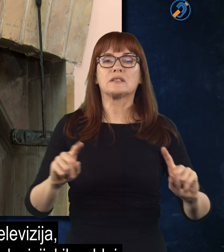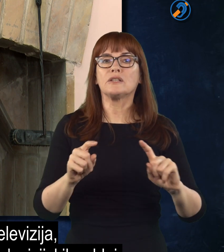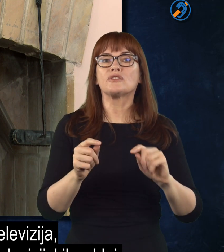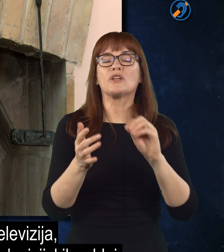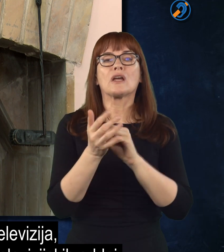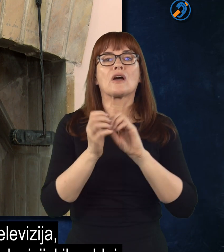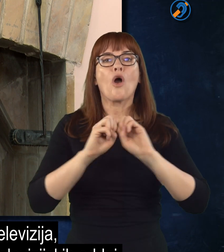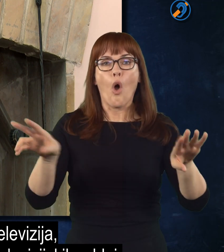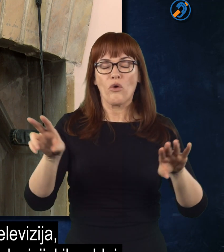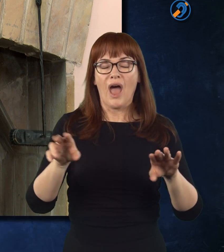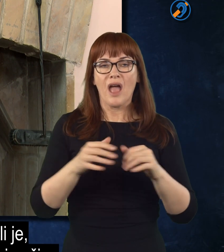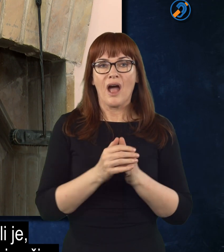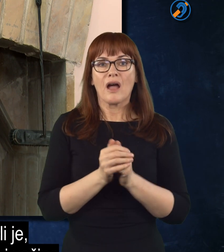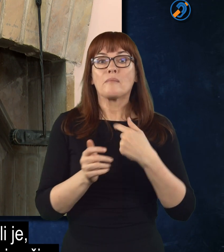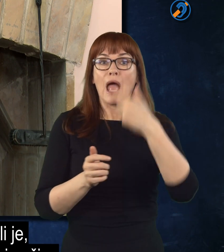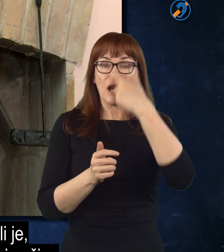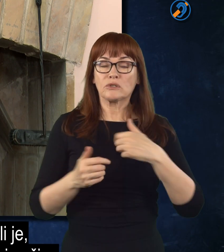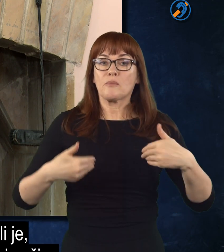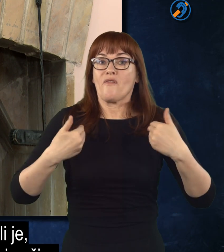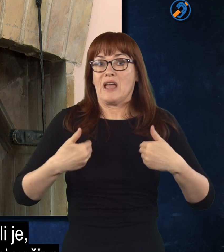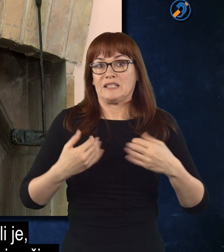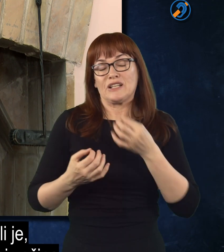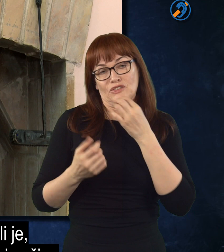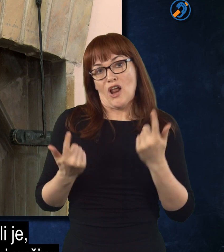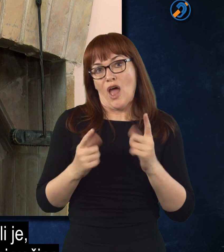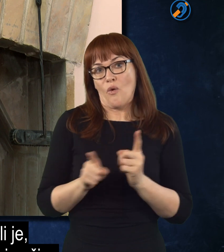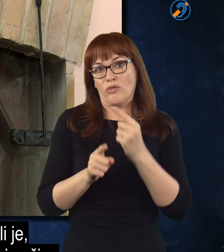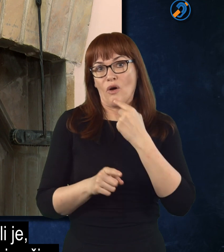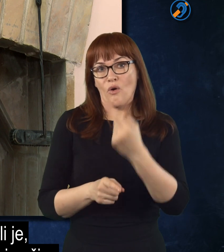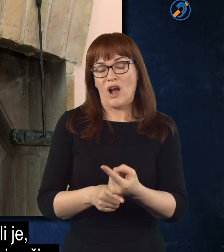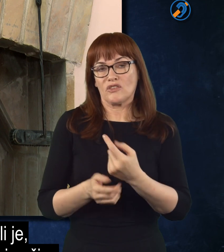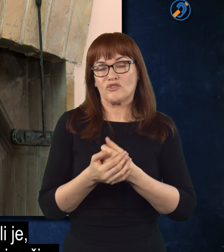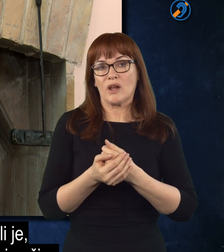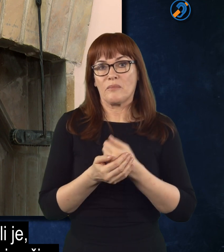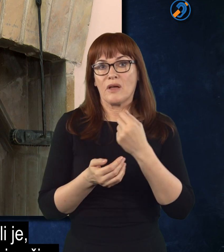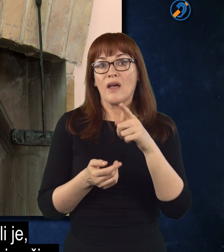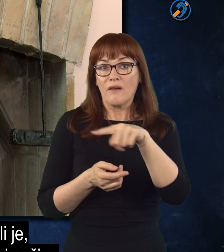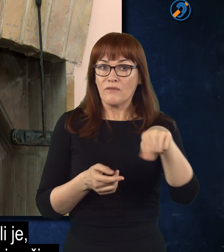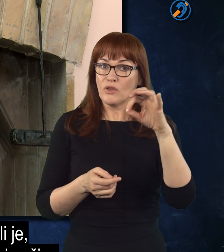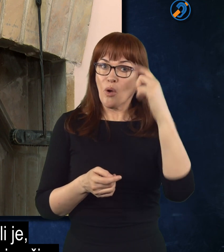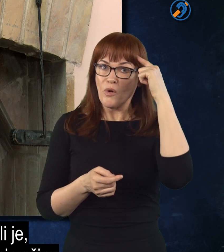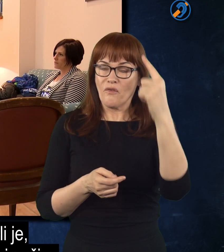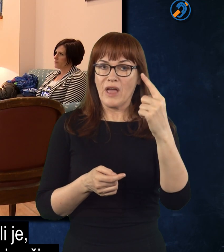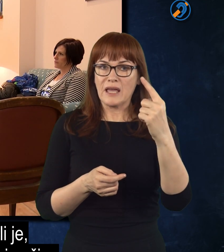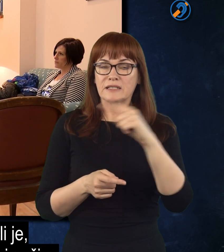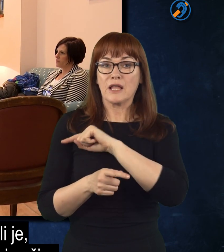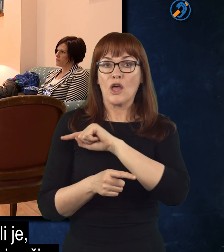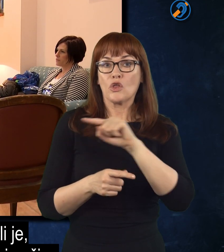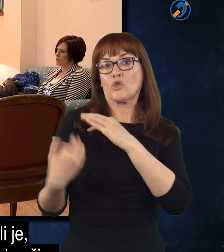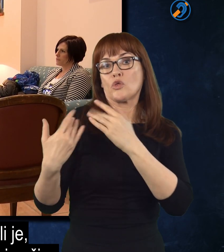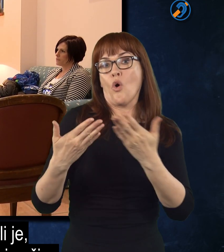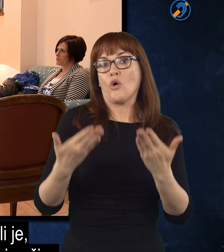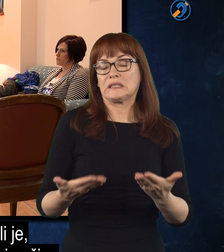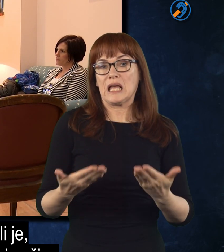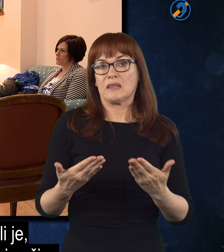televizijskih oddaj. Kar mene veseli osebno, če smem tako reči, Vi dobro veste, da